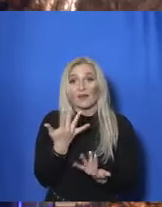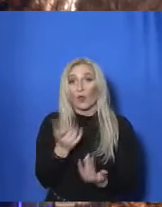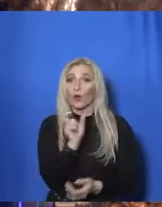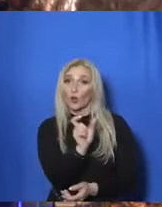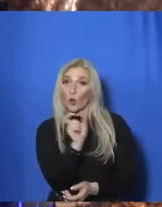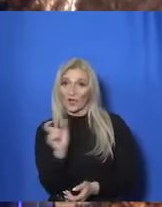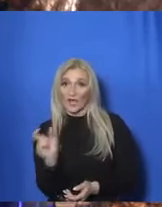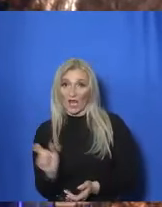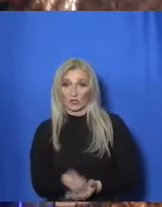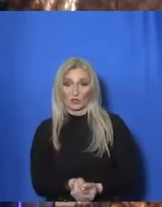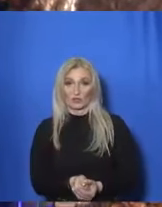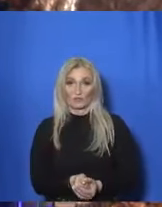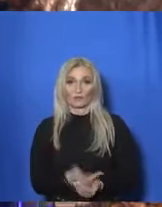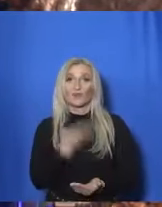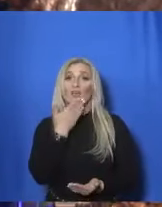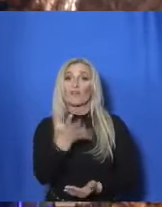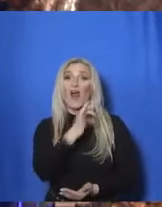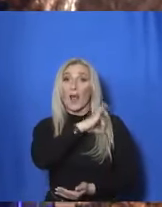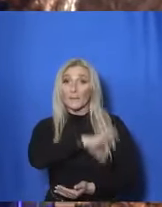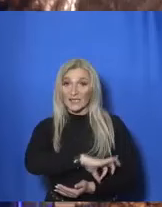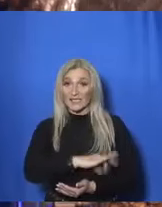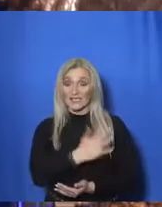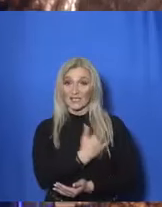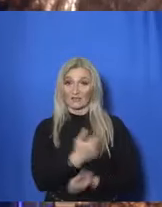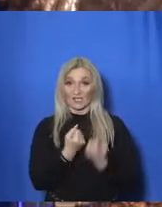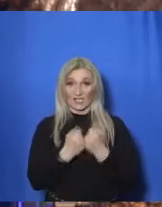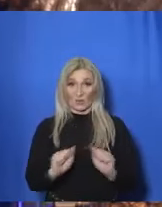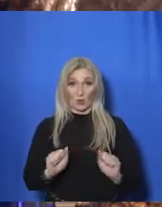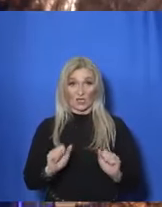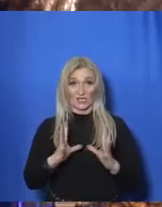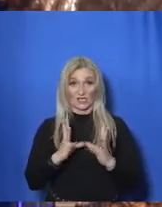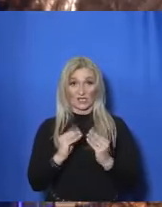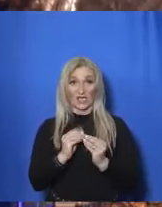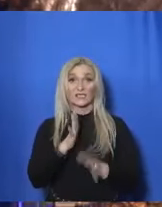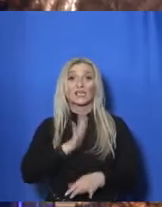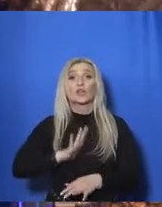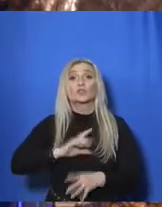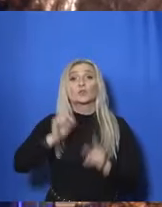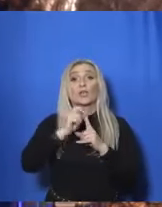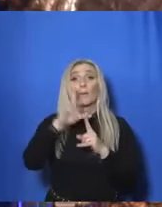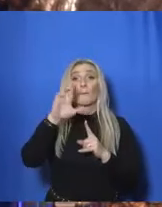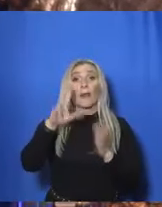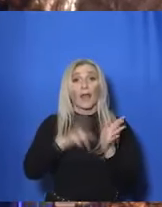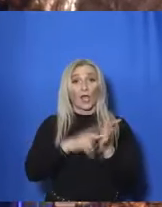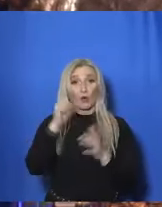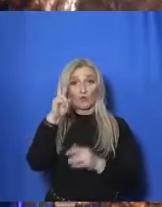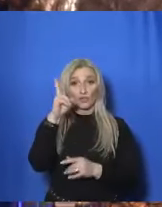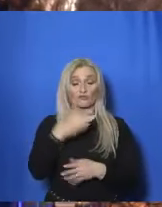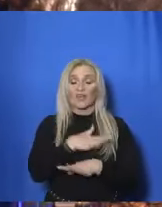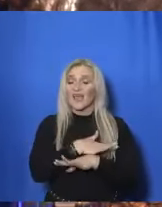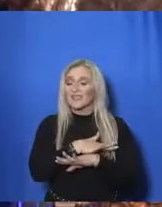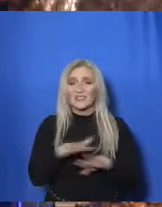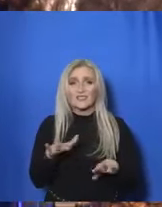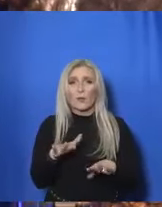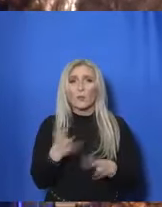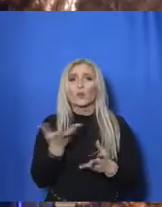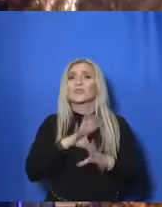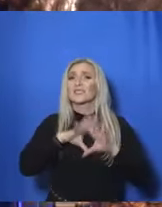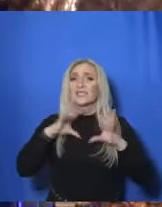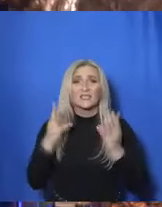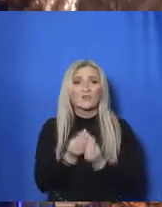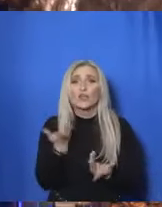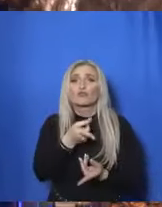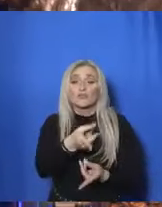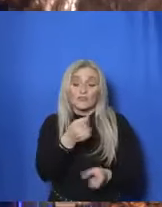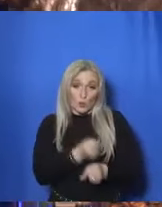riječi. Hvala predsjedniče Hrvatske demokratske zajednice gospodine Plenkoviću na svemu i za sve